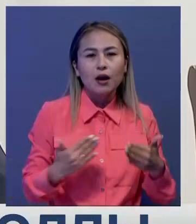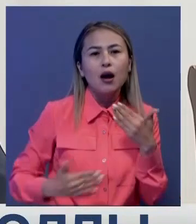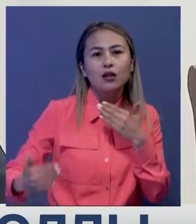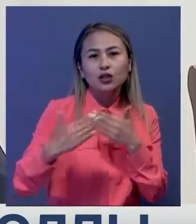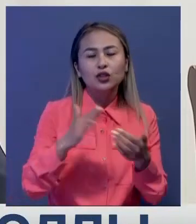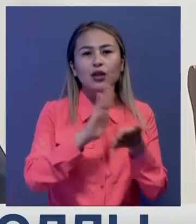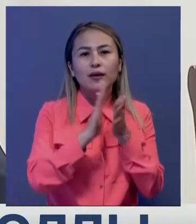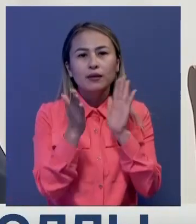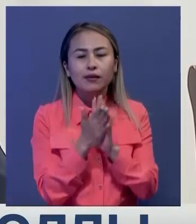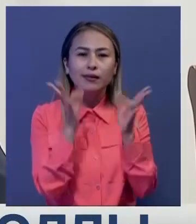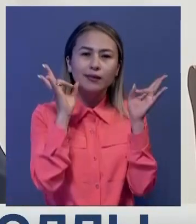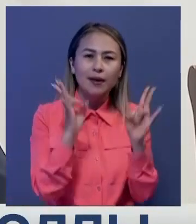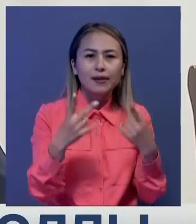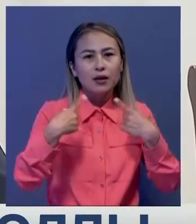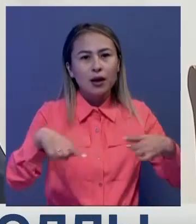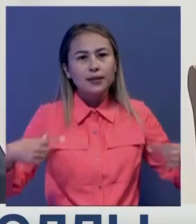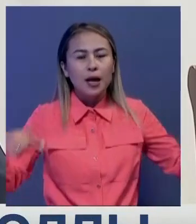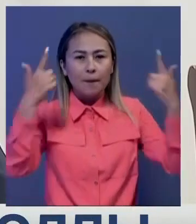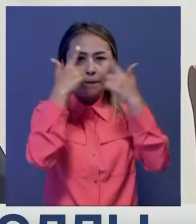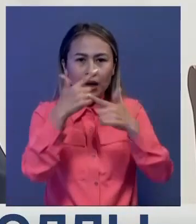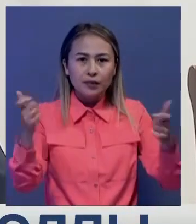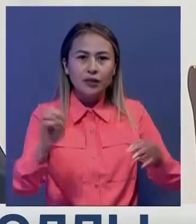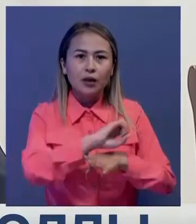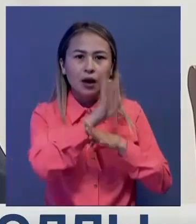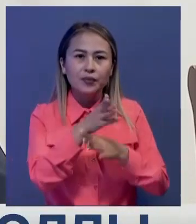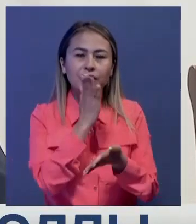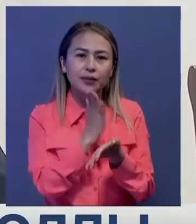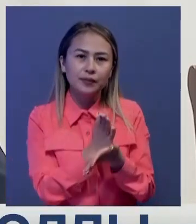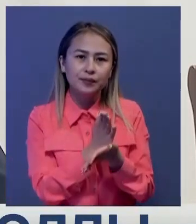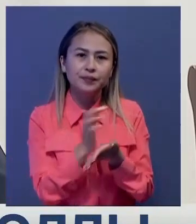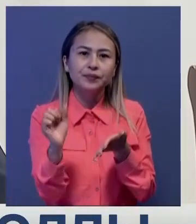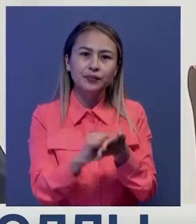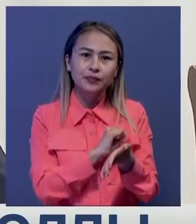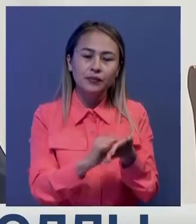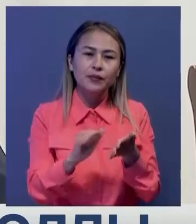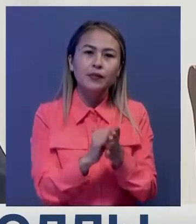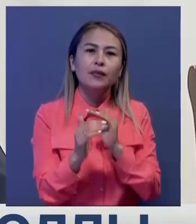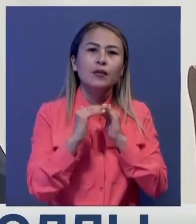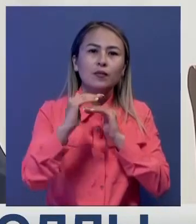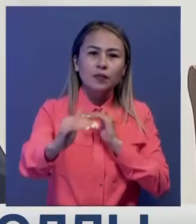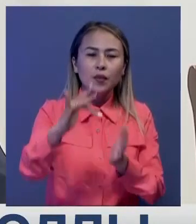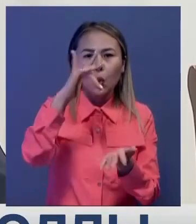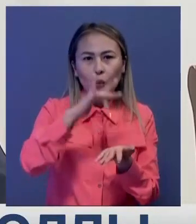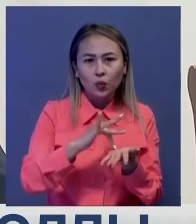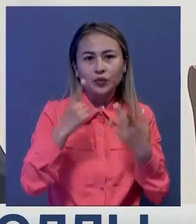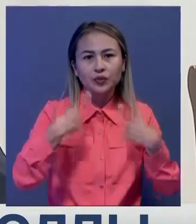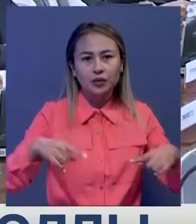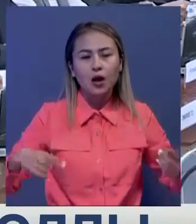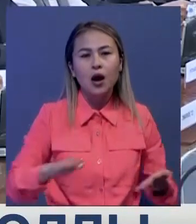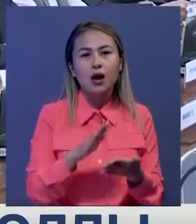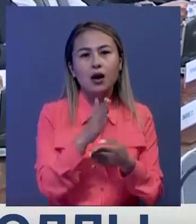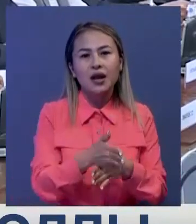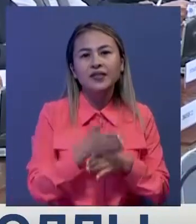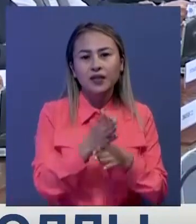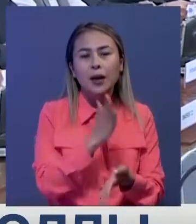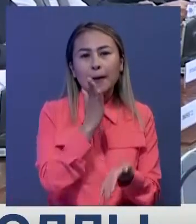мен трагедиялық салдары туралы мәліметтерді қамтиды. Құжаттар еліміздің орталық және өңірлік архивтерінен